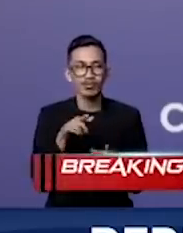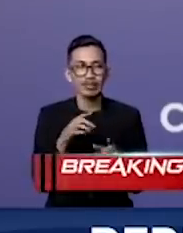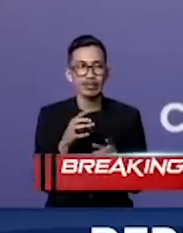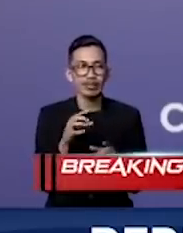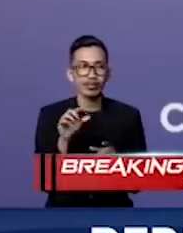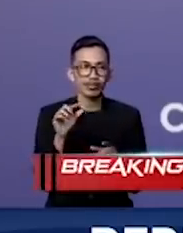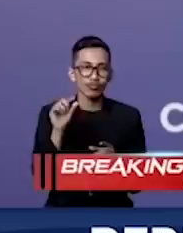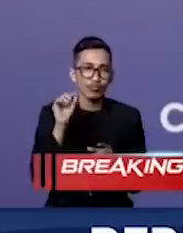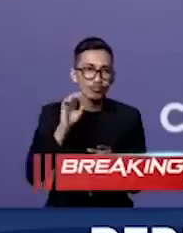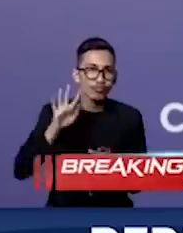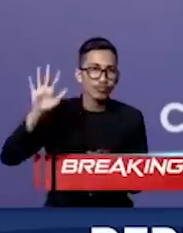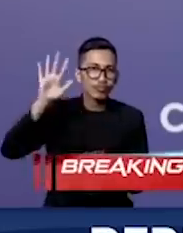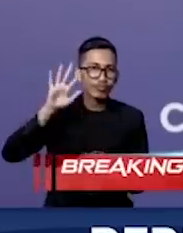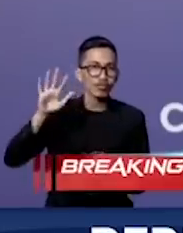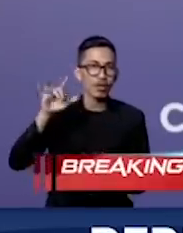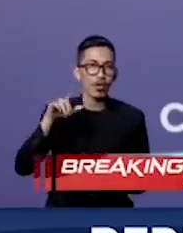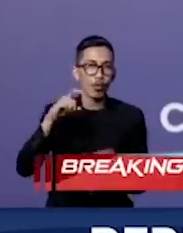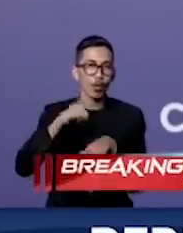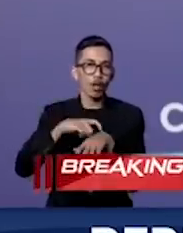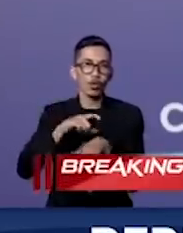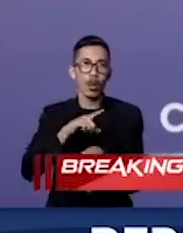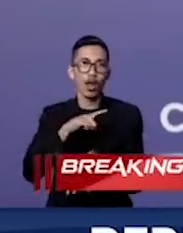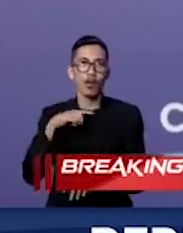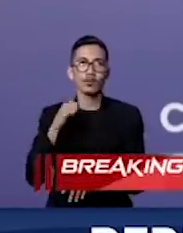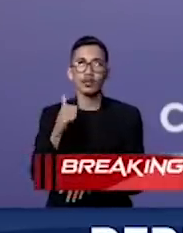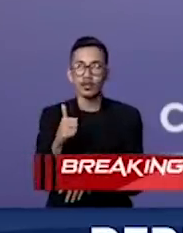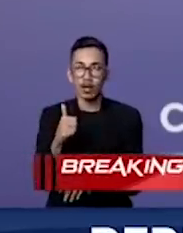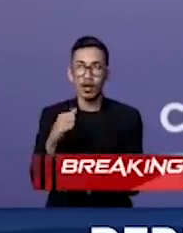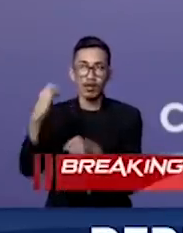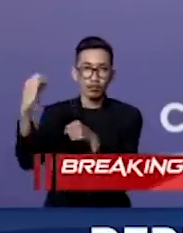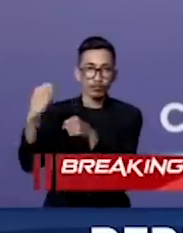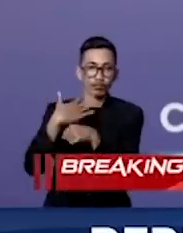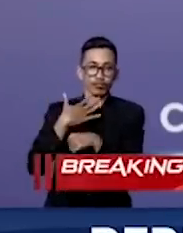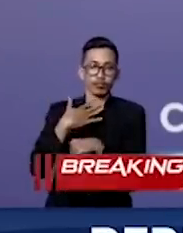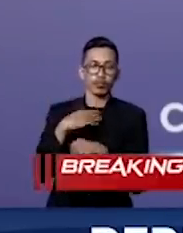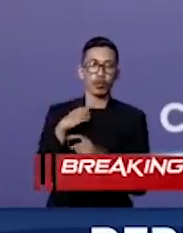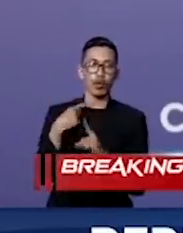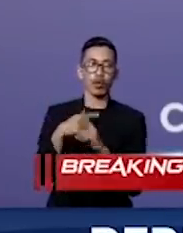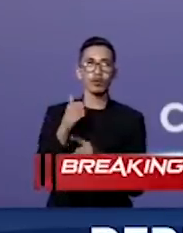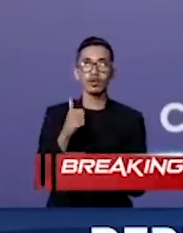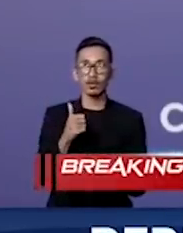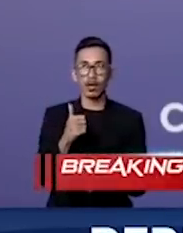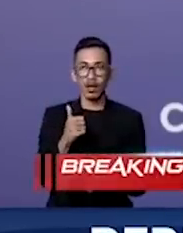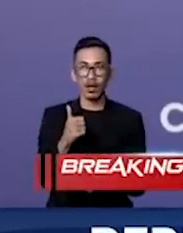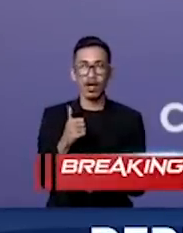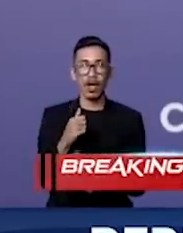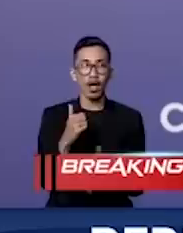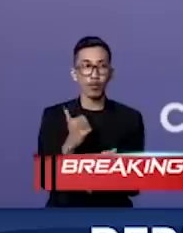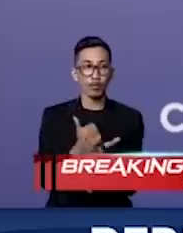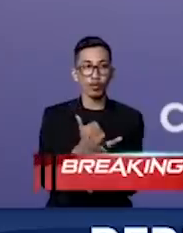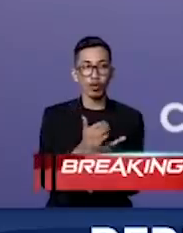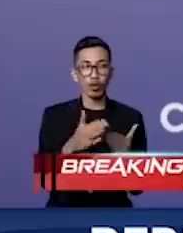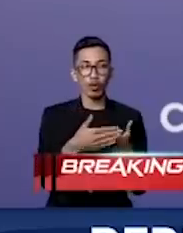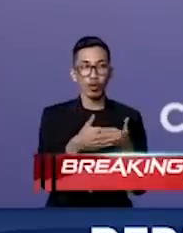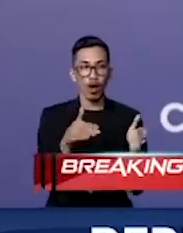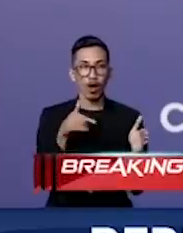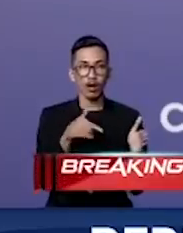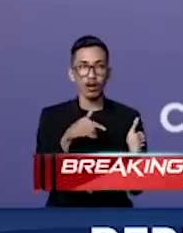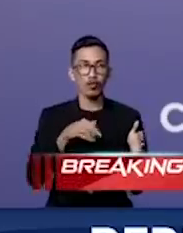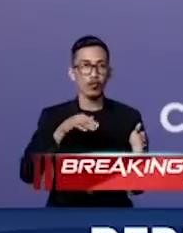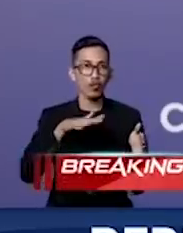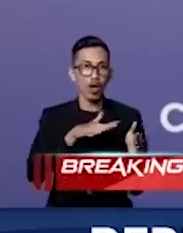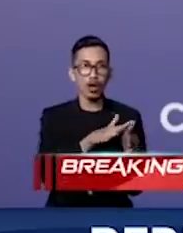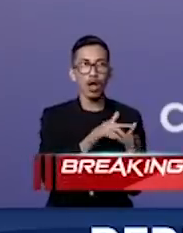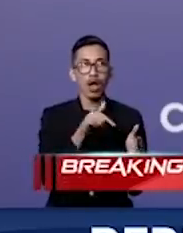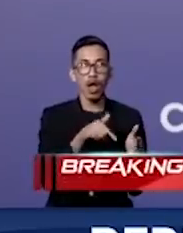waktu yang relatif lama apalagi ruangan itu tanpa sirkulasi udara sama sekali bisa